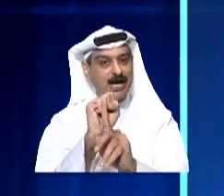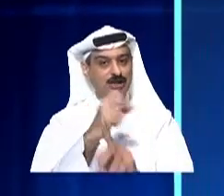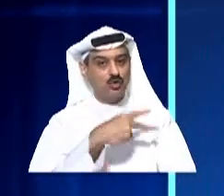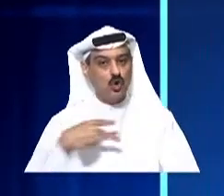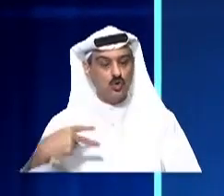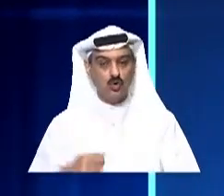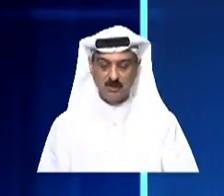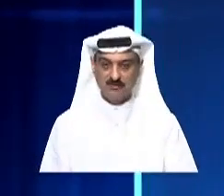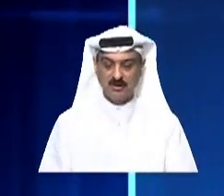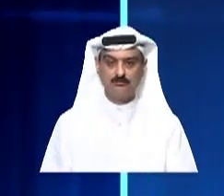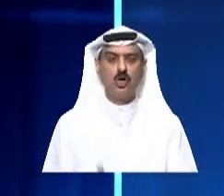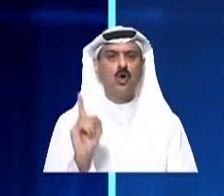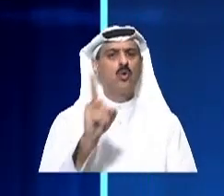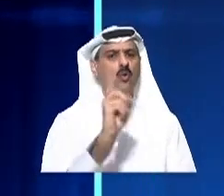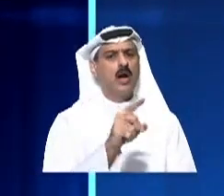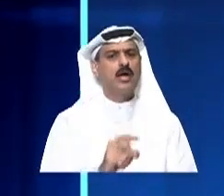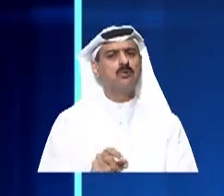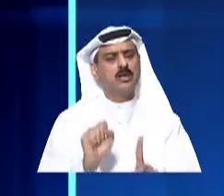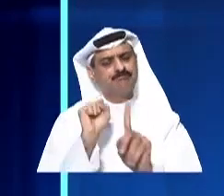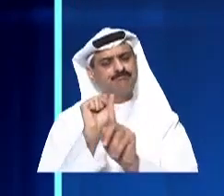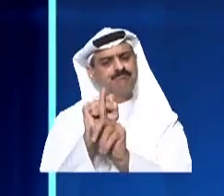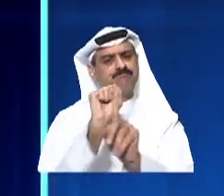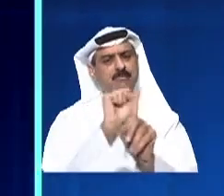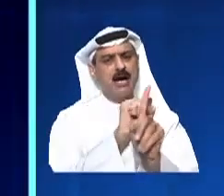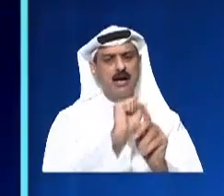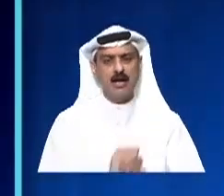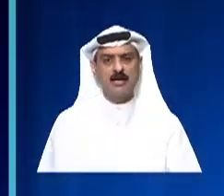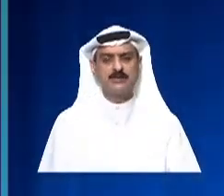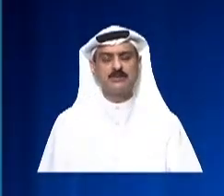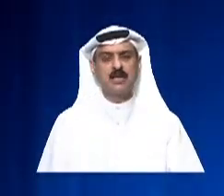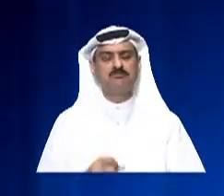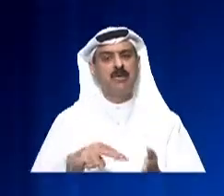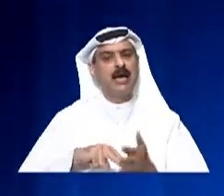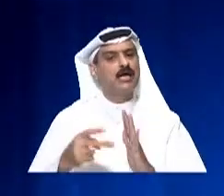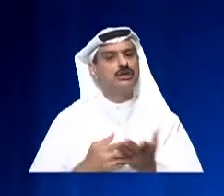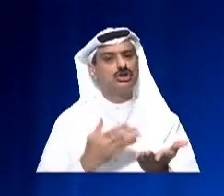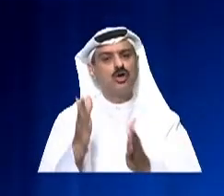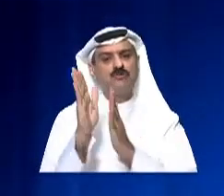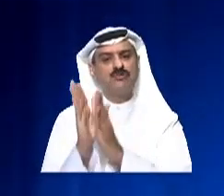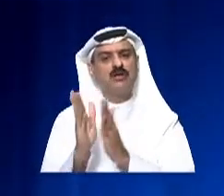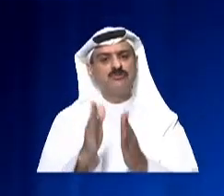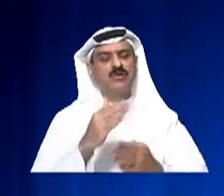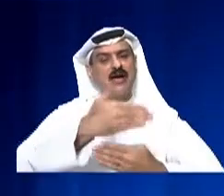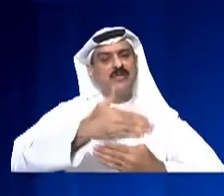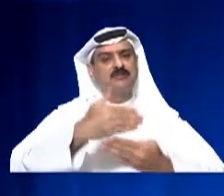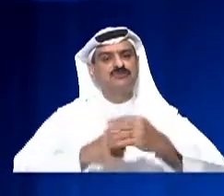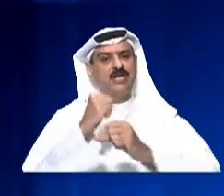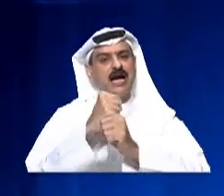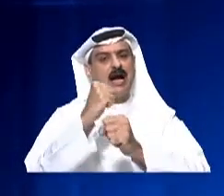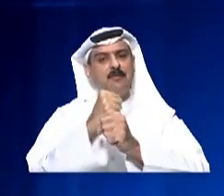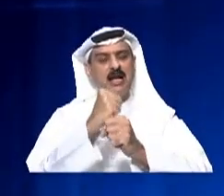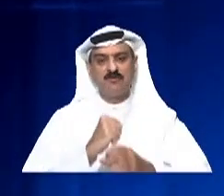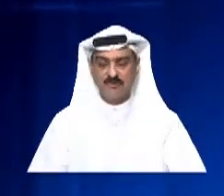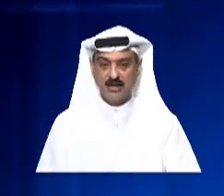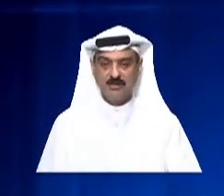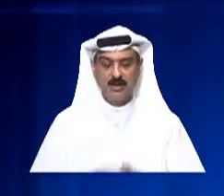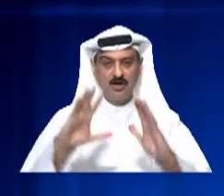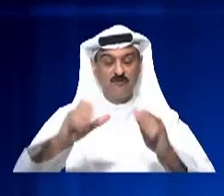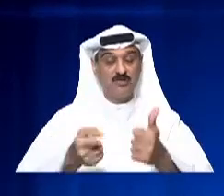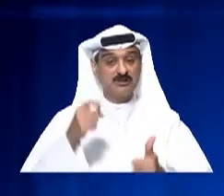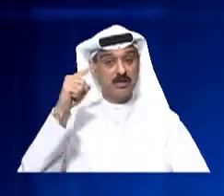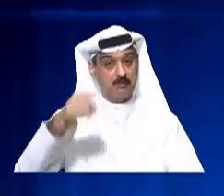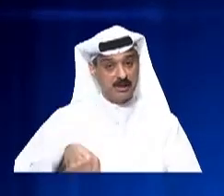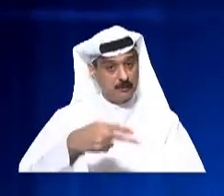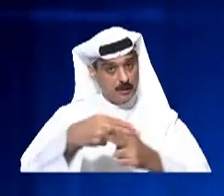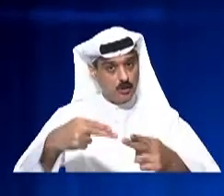والجهات التي تراها مناسبة لتحديد الآلية المناسبة لطرح هذه المشاريع وتسويقها محليا ودوليا